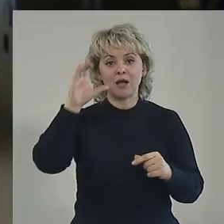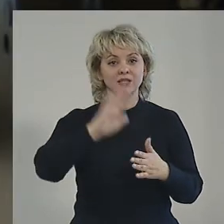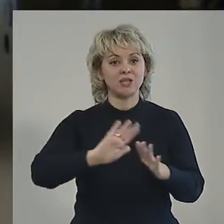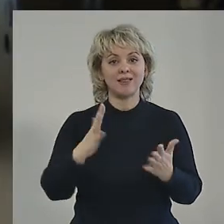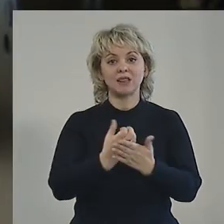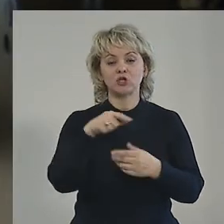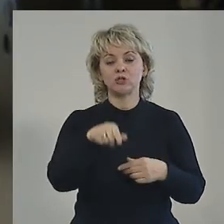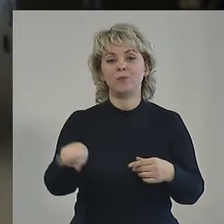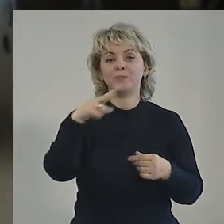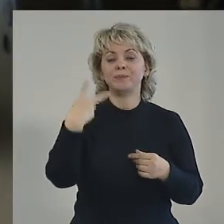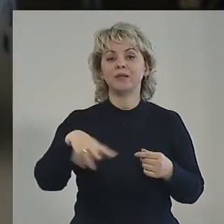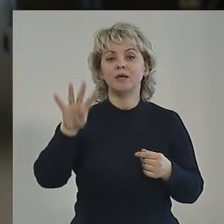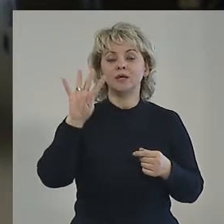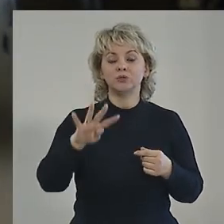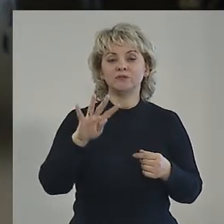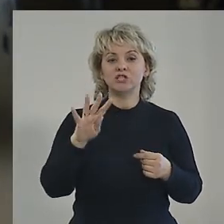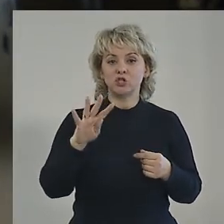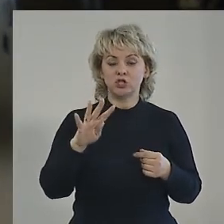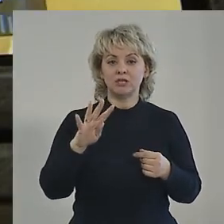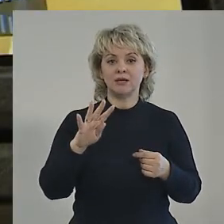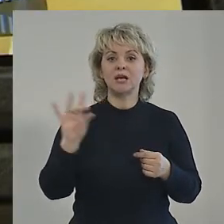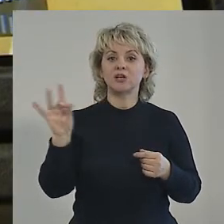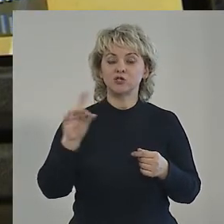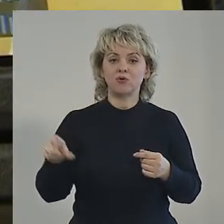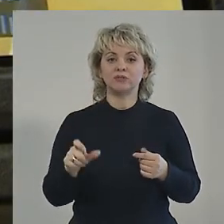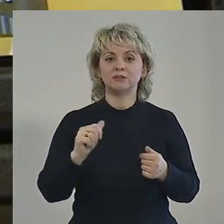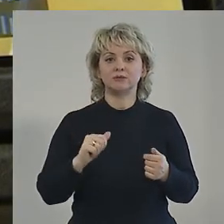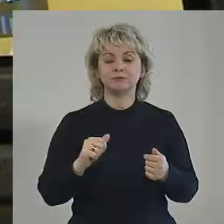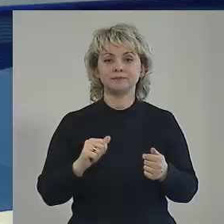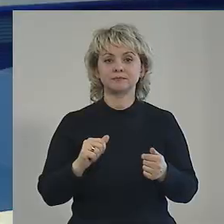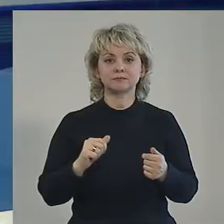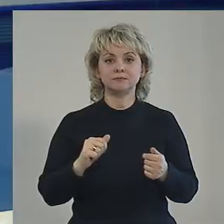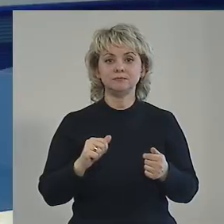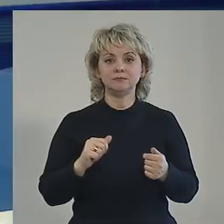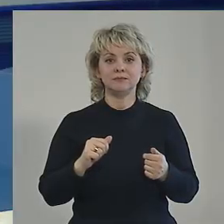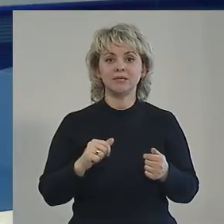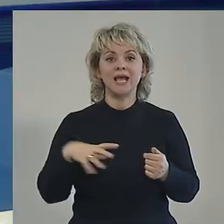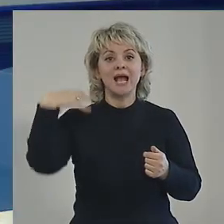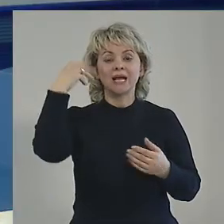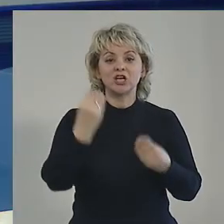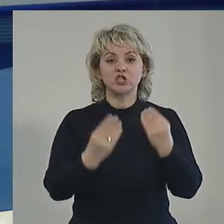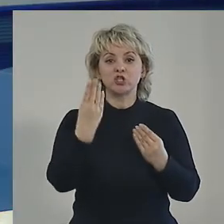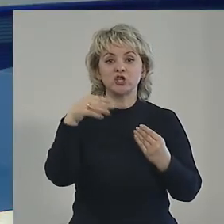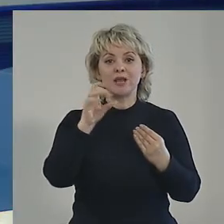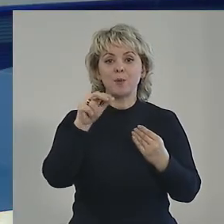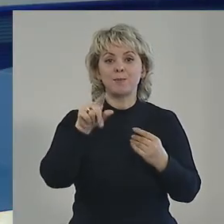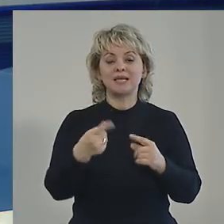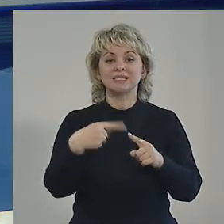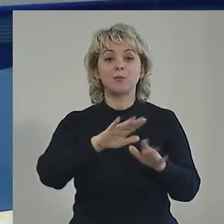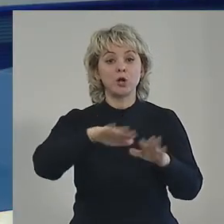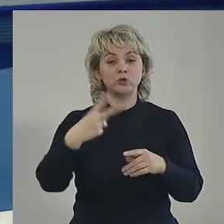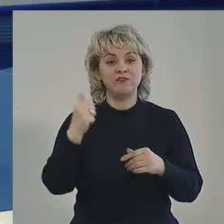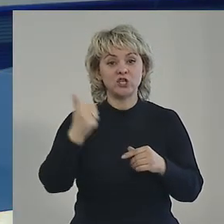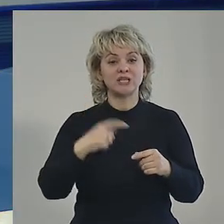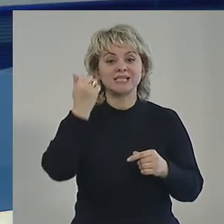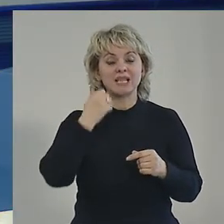нашла. Евгения Нагорская, Николай Андреянов, Дон-24, Ростов-на-Дону. Казачьи игры «Ширмицы» пройдут через 2 недели